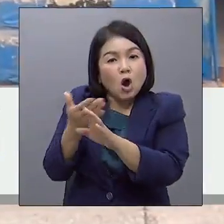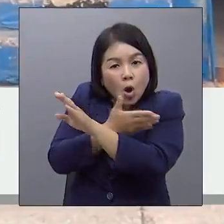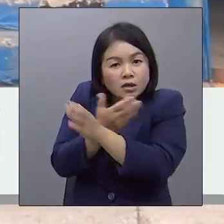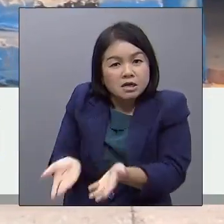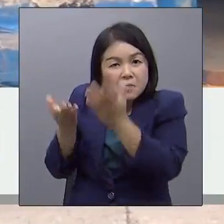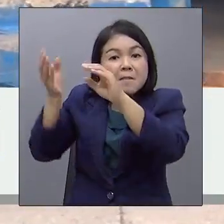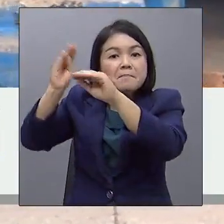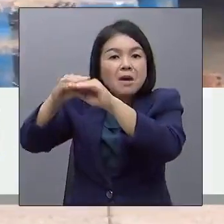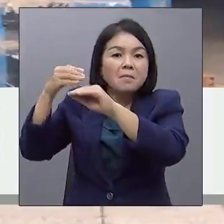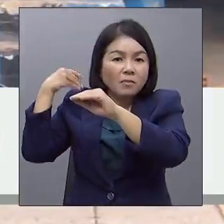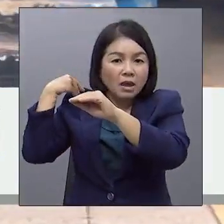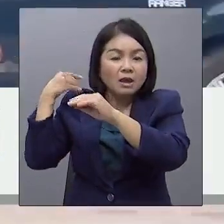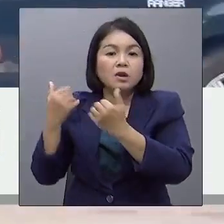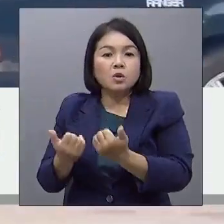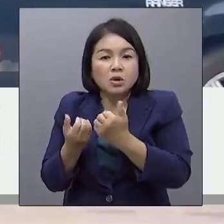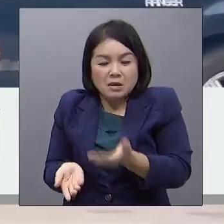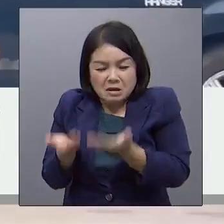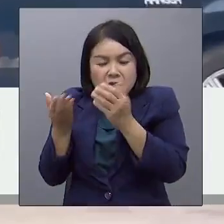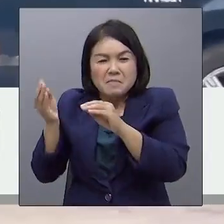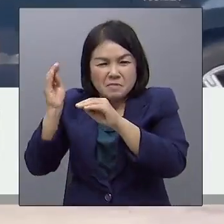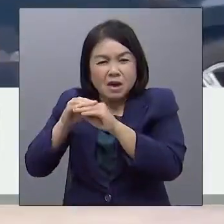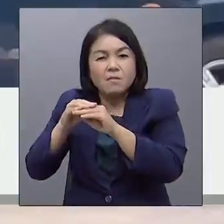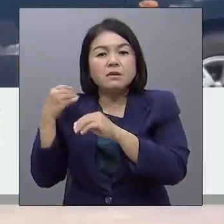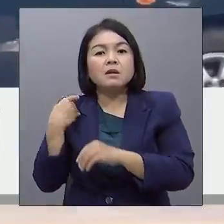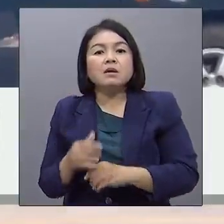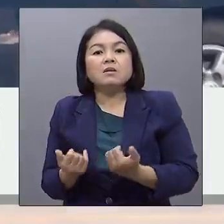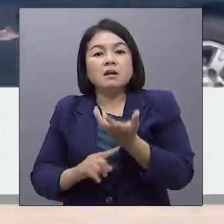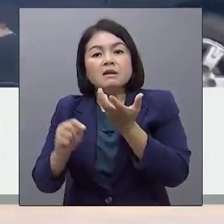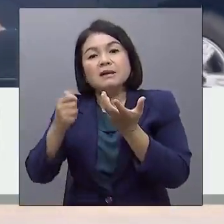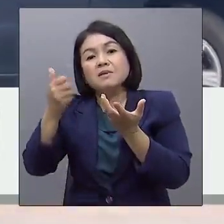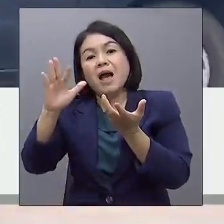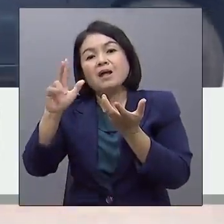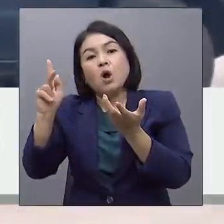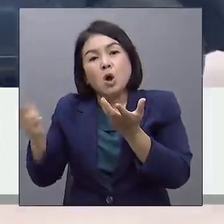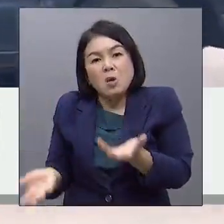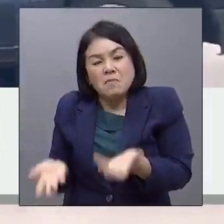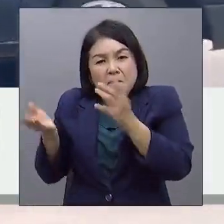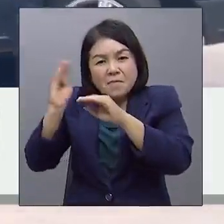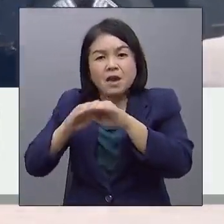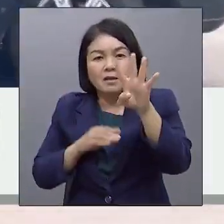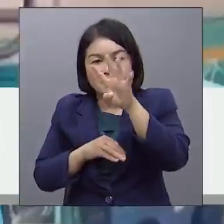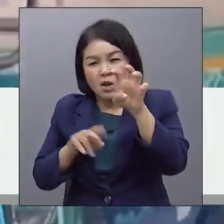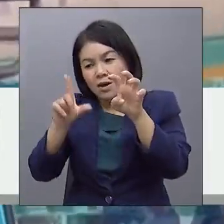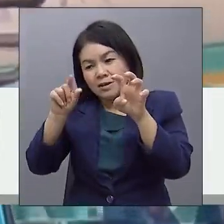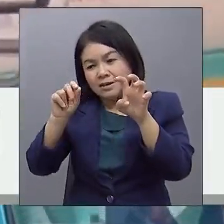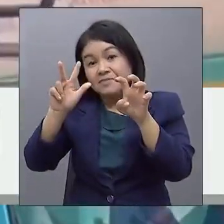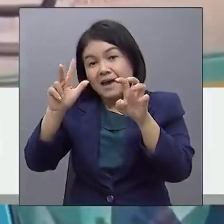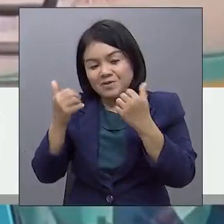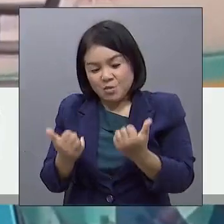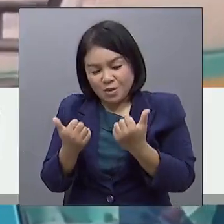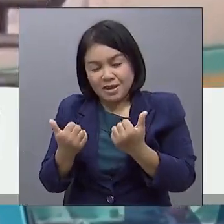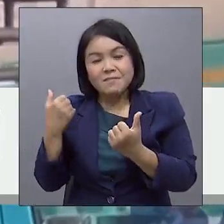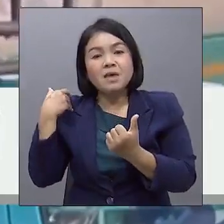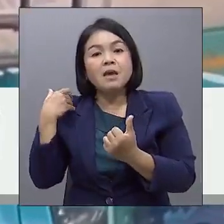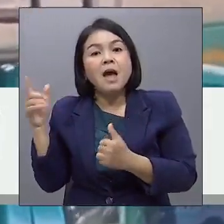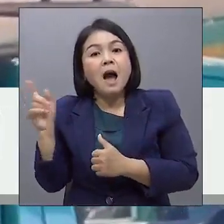ก่อนที่แก๊สหุงต้มเนี่ยจะปรับขึ้นราคาถัง15กิโลกรัมเป็น423บาทในวันนี้ค่ะส่ว